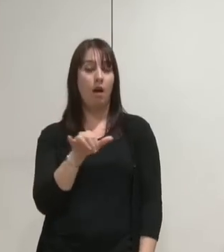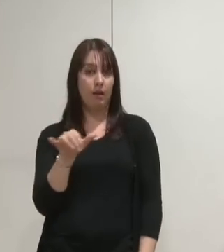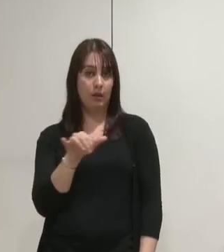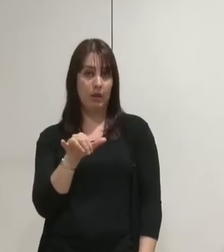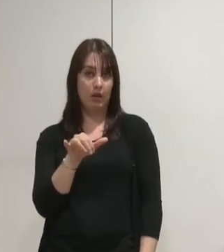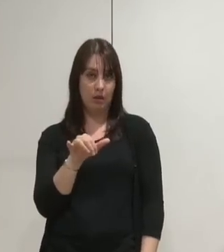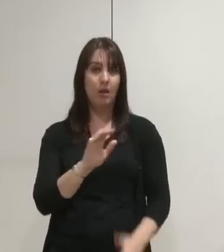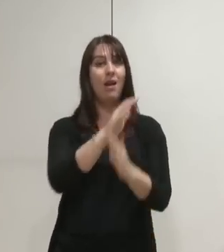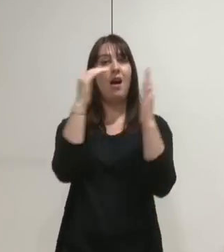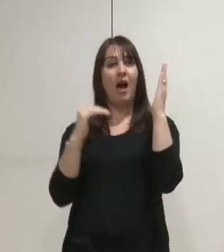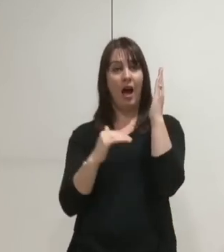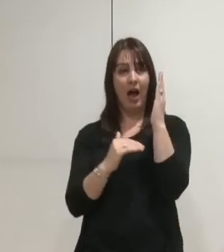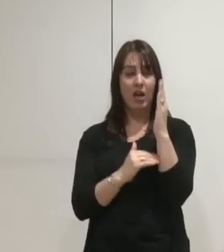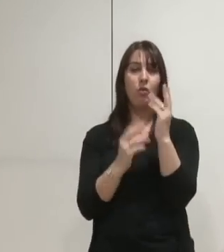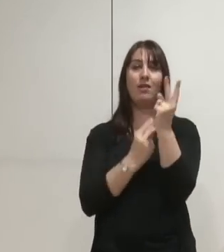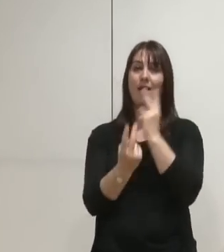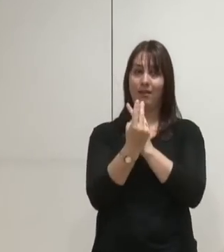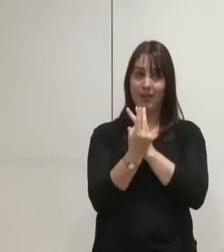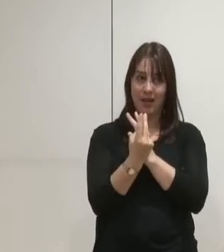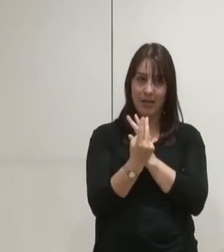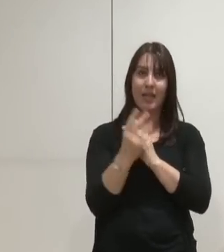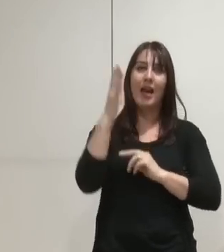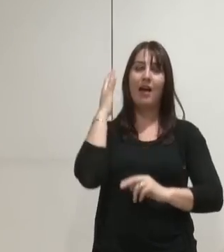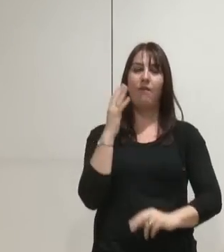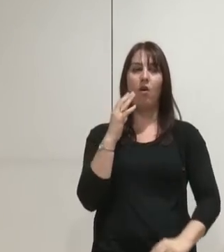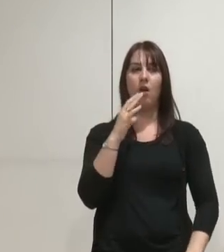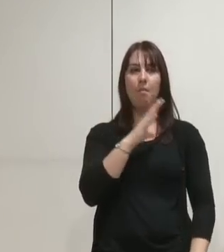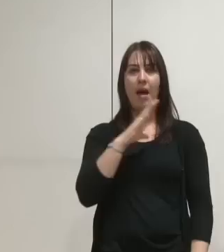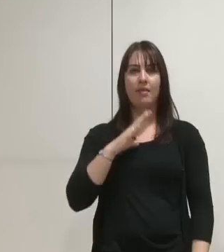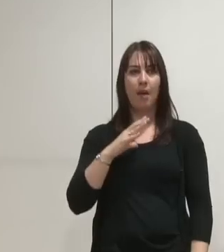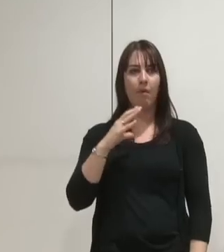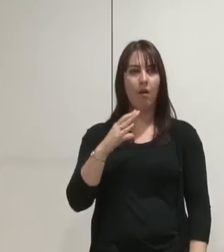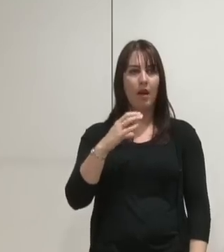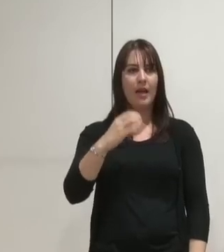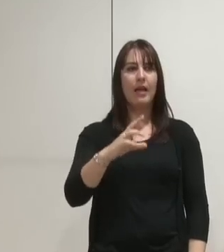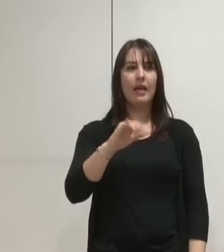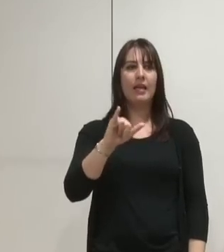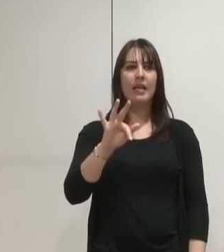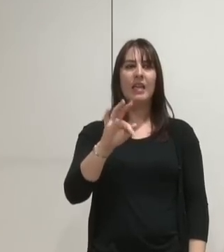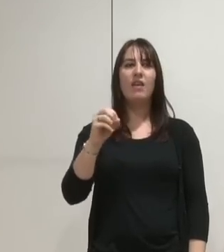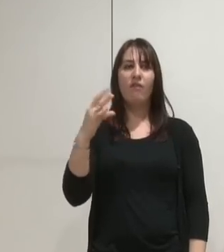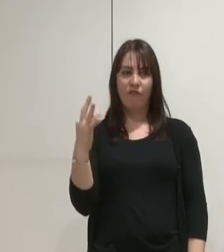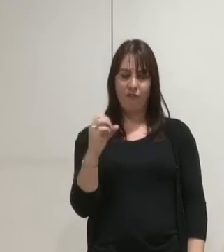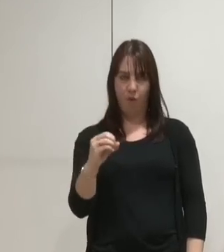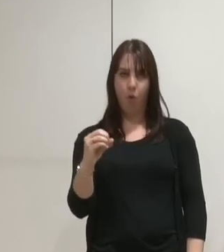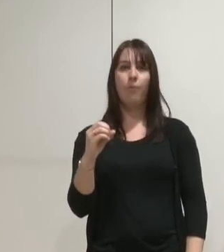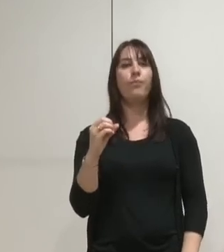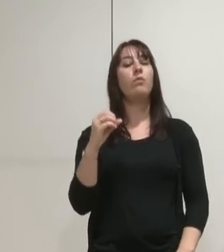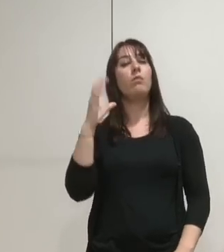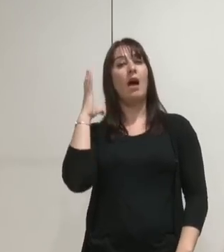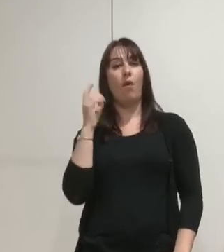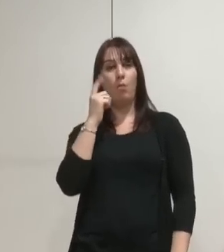l'adjointe à la gestion déléguée à l'époque Christine criffo après un travail d'une commission présidée par Jacques